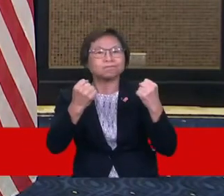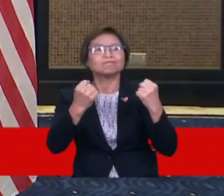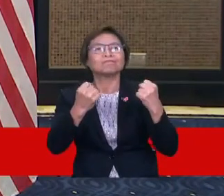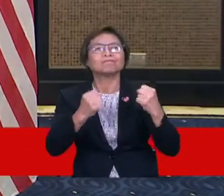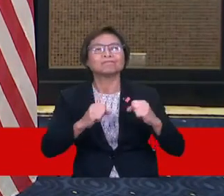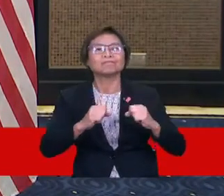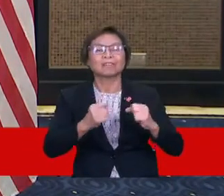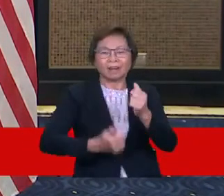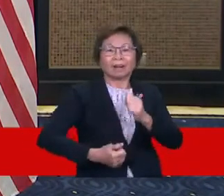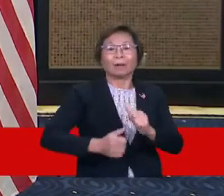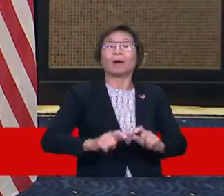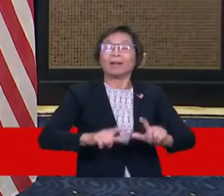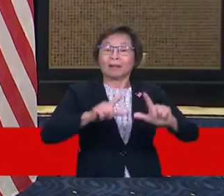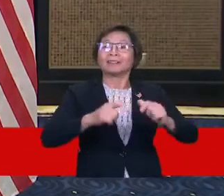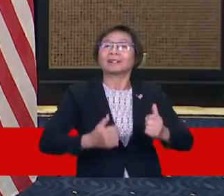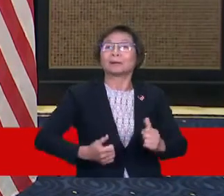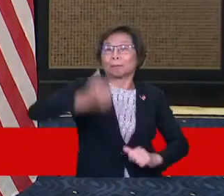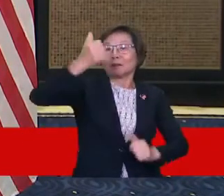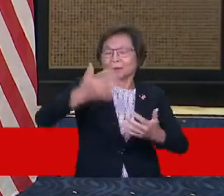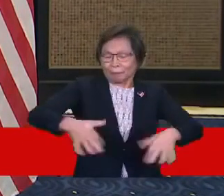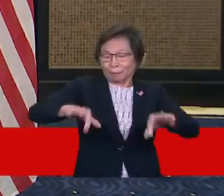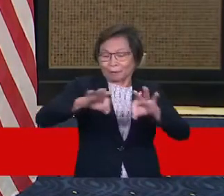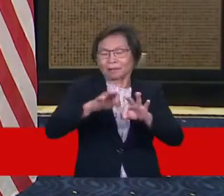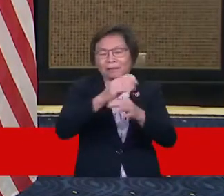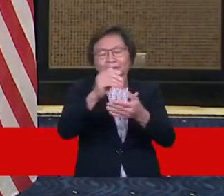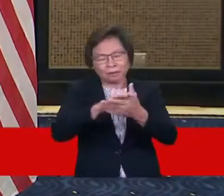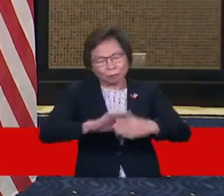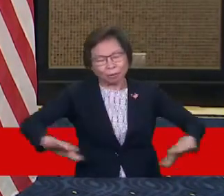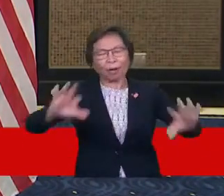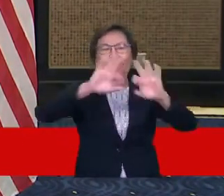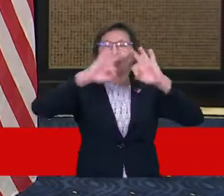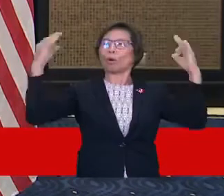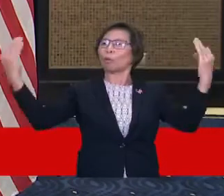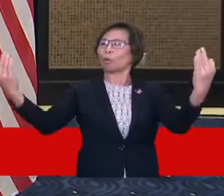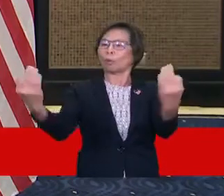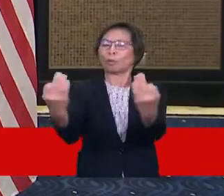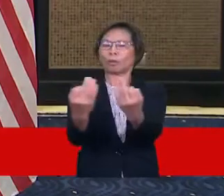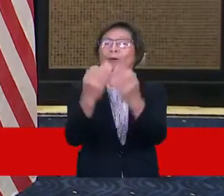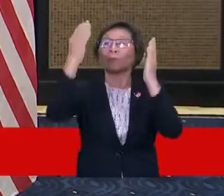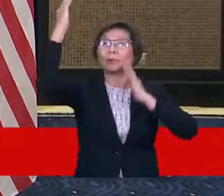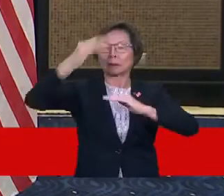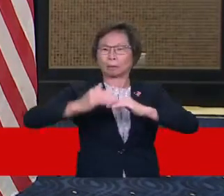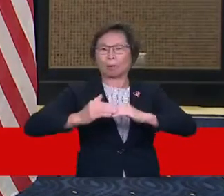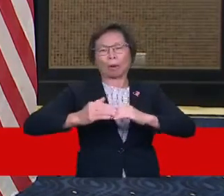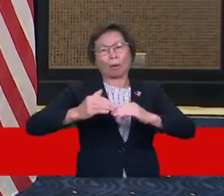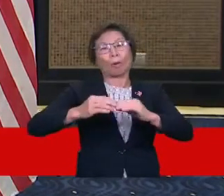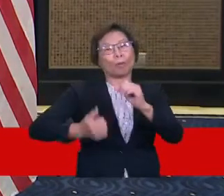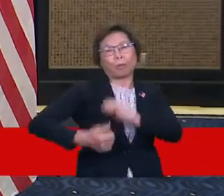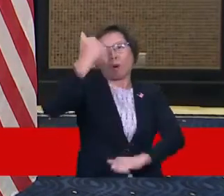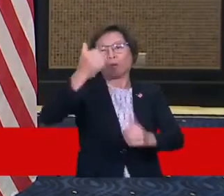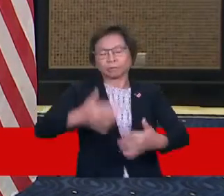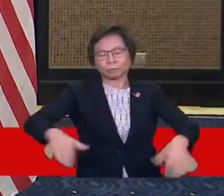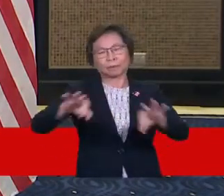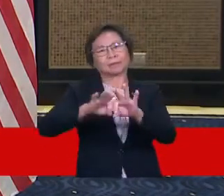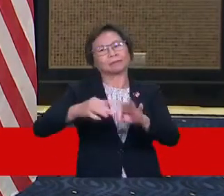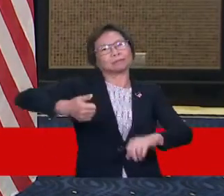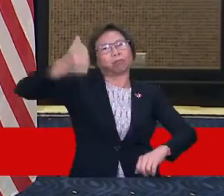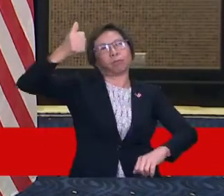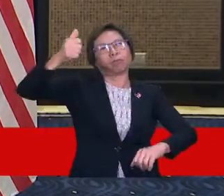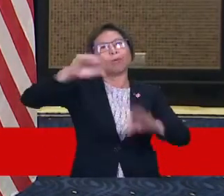meletakkan kepentingan serta keselamatan keluarga Malaysia melebihi daripada segala-galanya